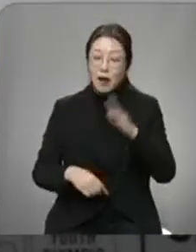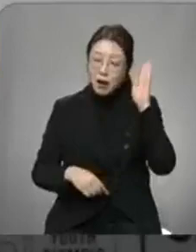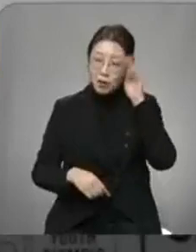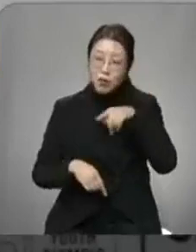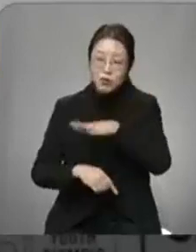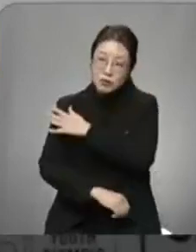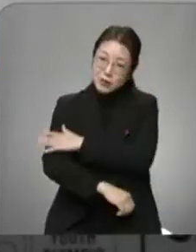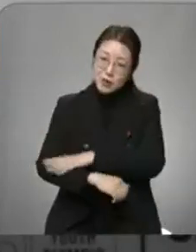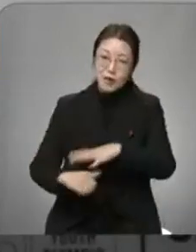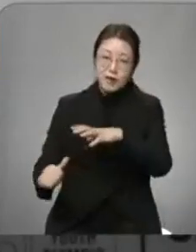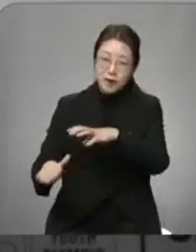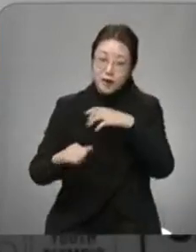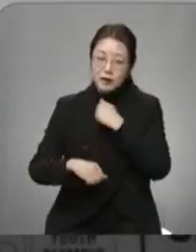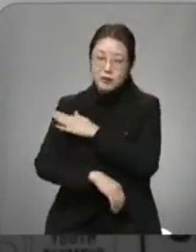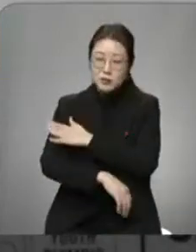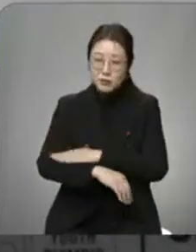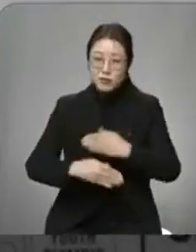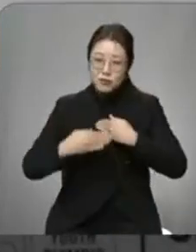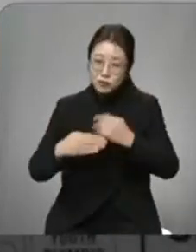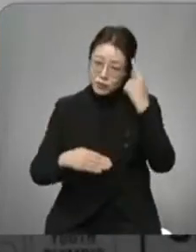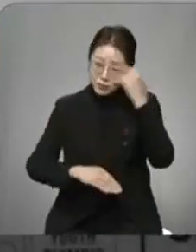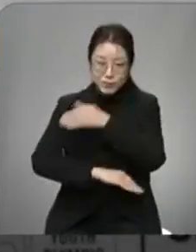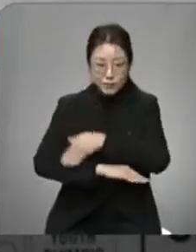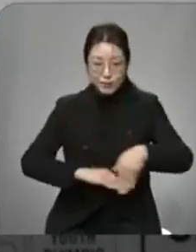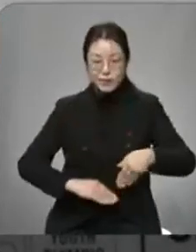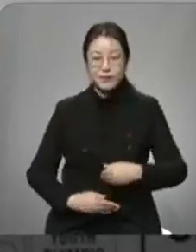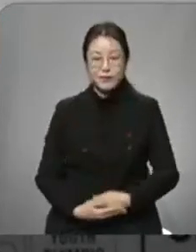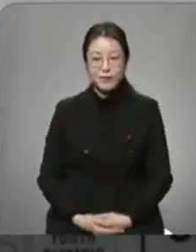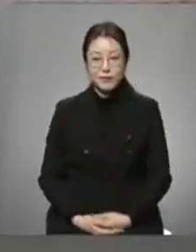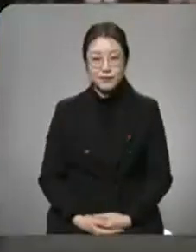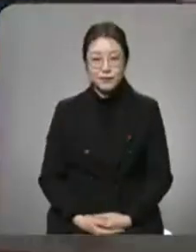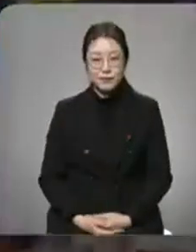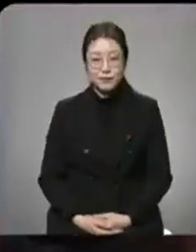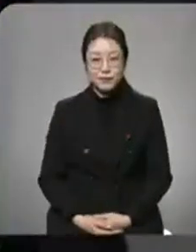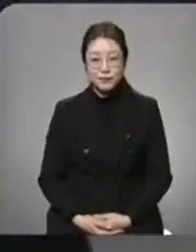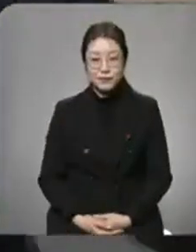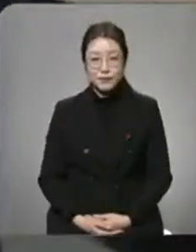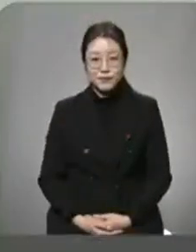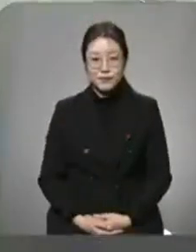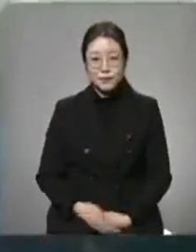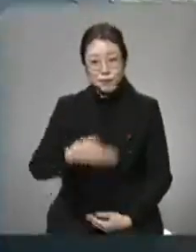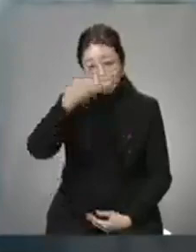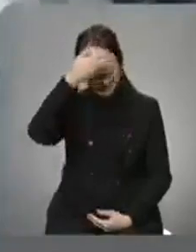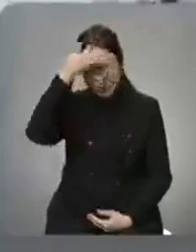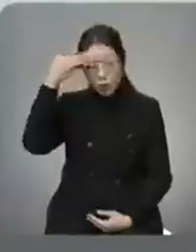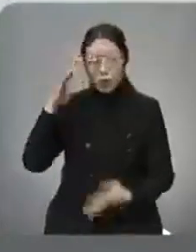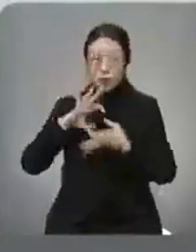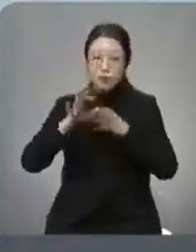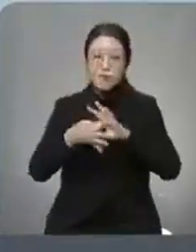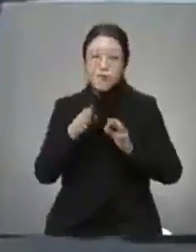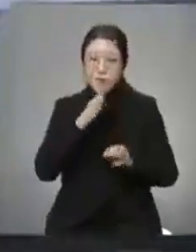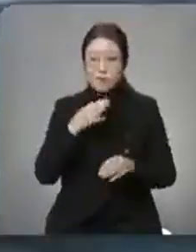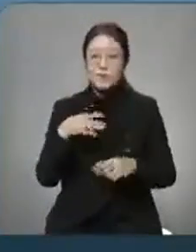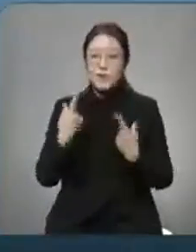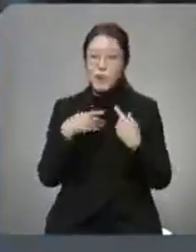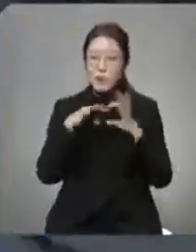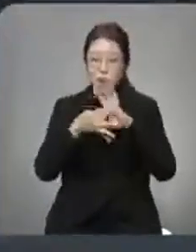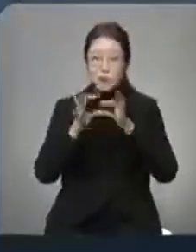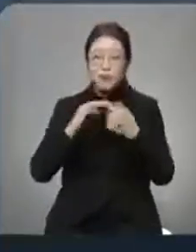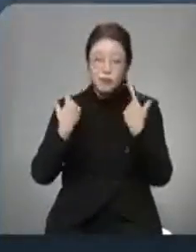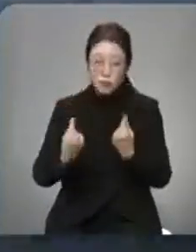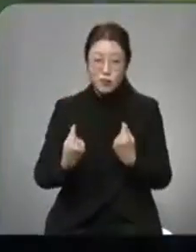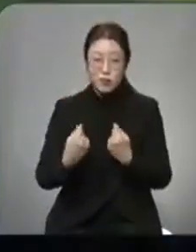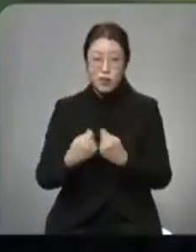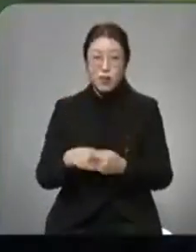앞으로도 그런 점들을 잘 활용해서 차질 없이 준비하는 청소년 대회지만 엄연한 올림픽. 강원 동계